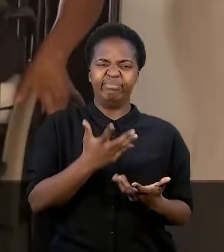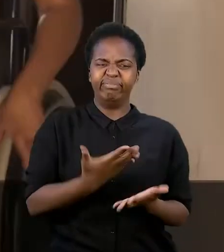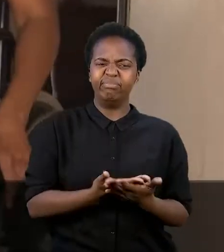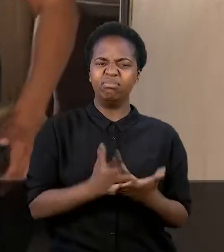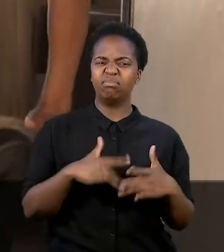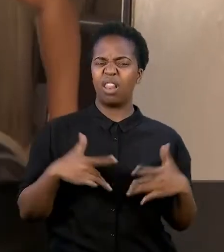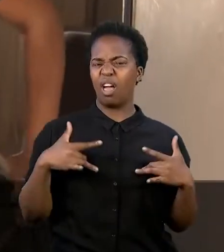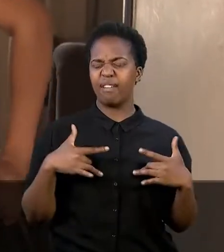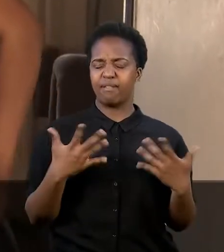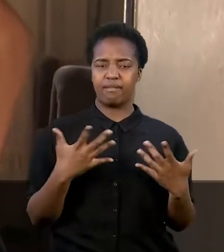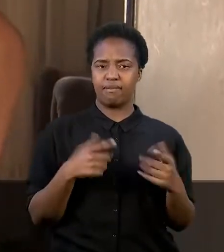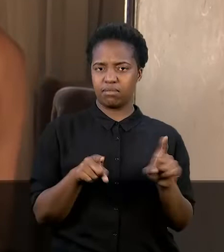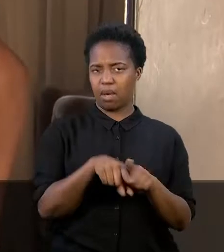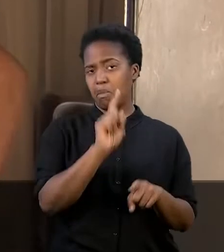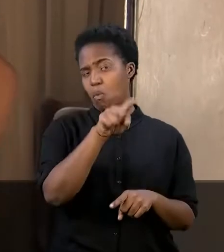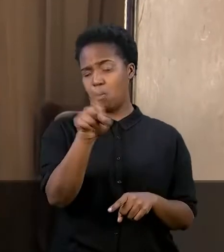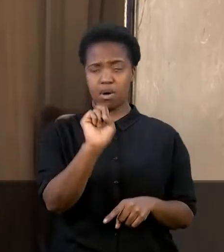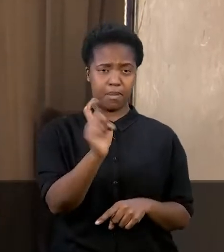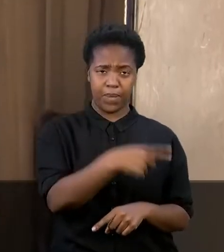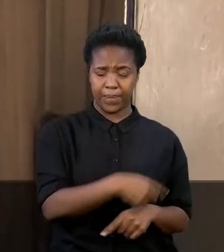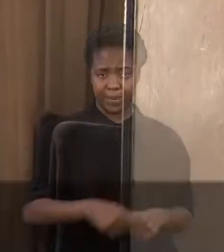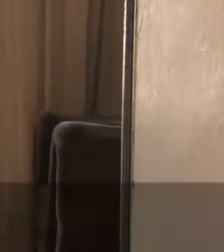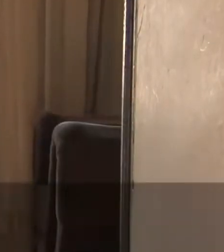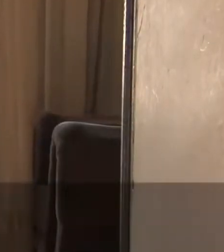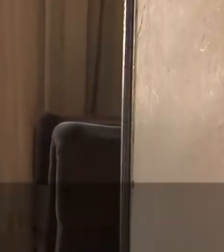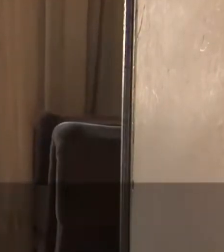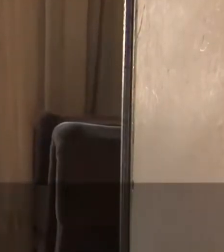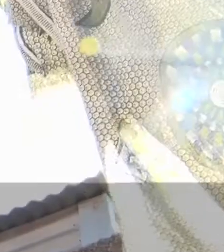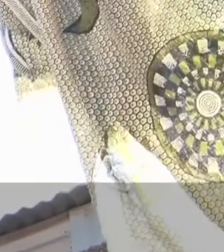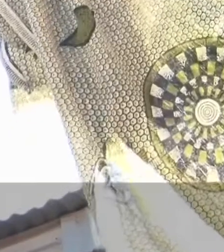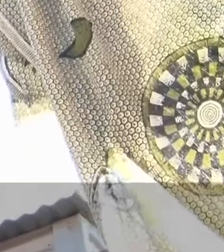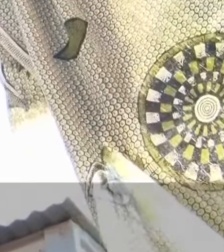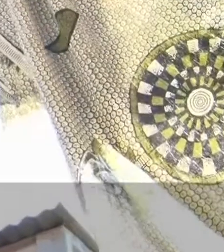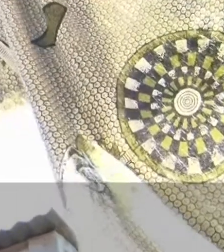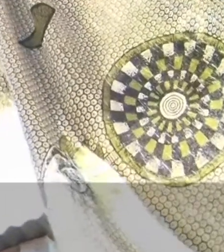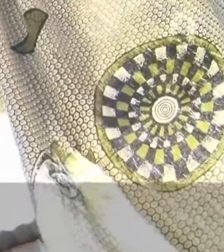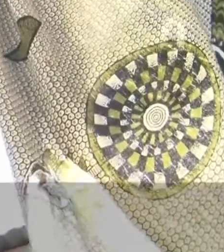wheelchair vutomi bya mahlweni ni hanya ku fana na un'wana na un'wana.